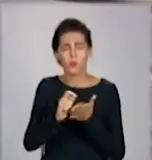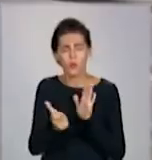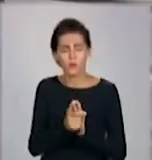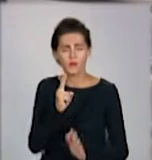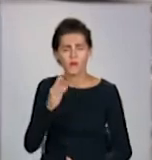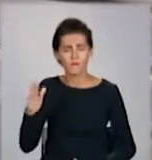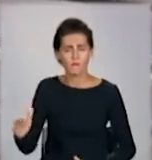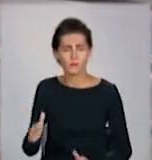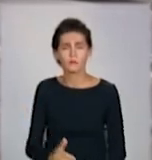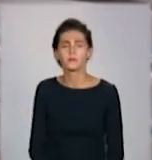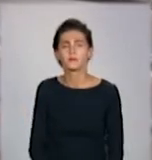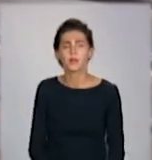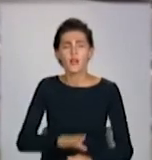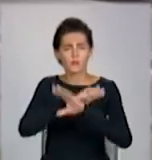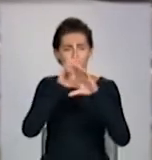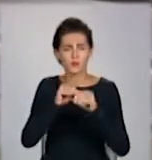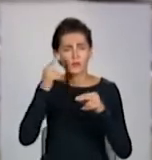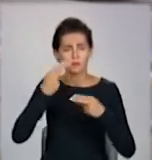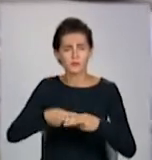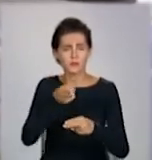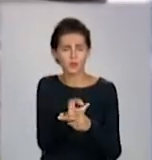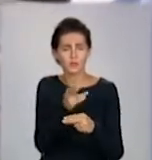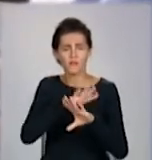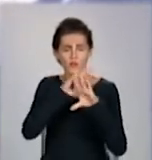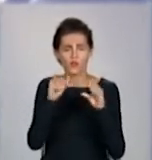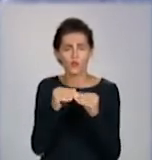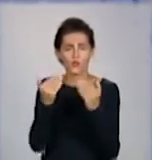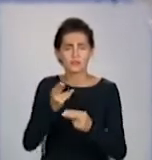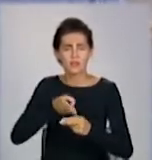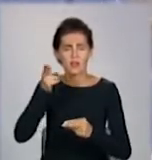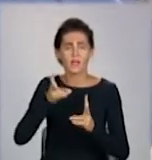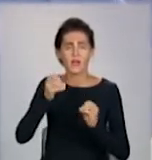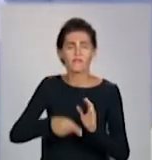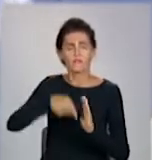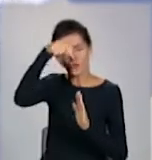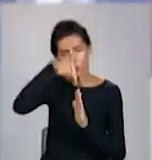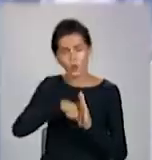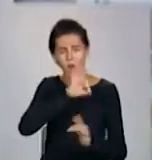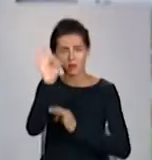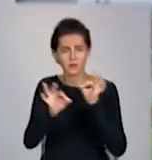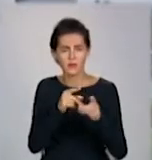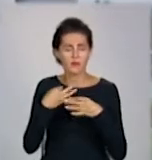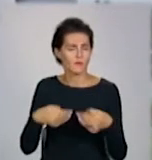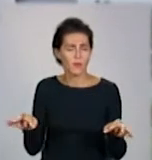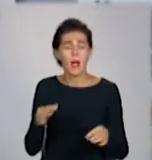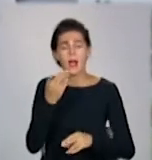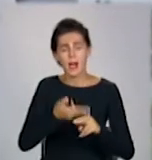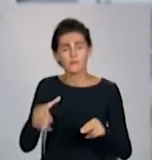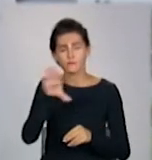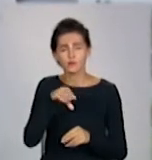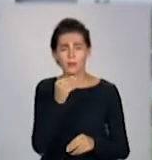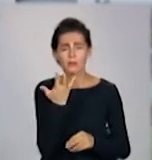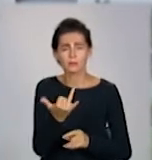квартир. Знову несучу конструкцію, тут сам упав. Тому заповнення внутрі для архітектора вольне. На потреби